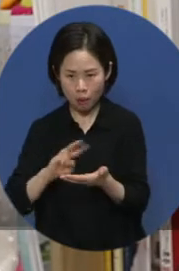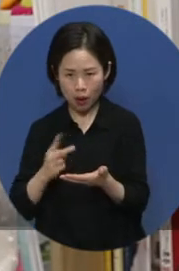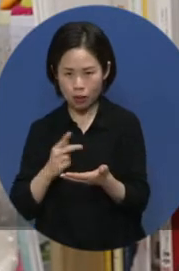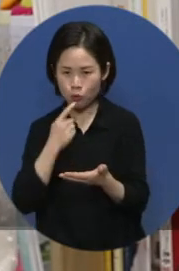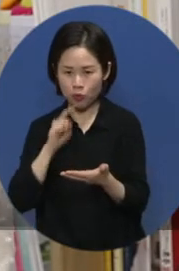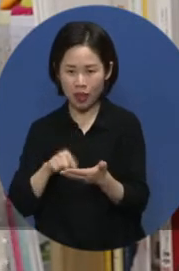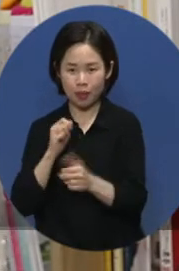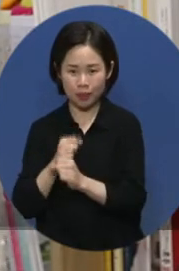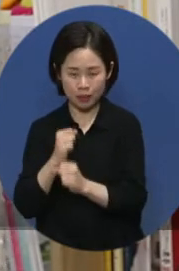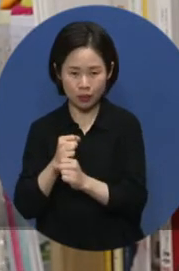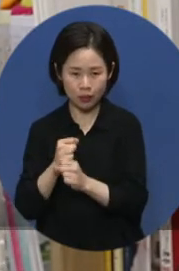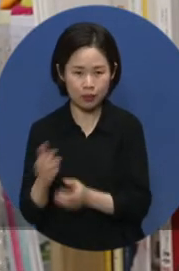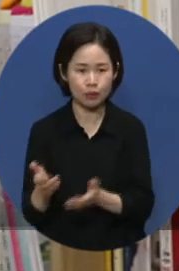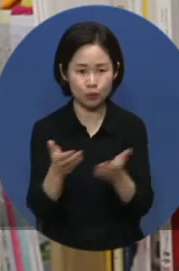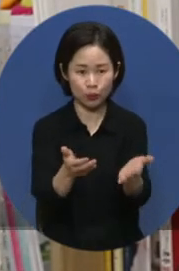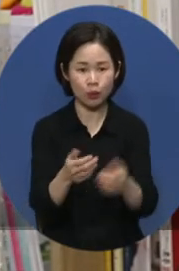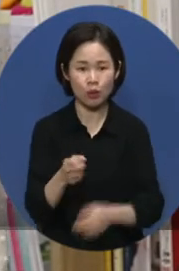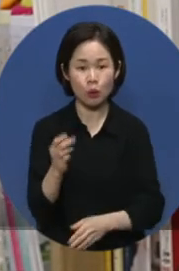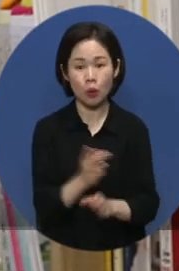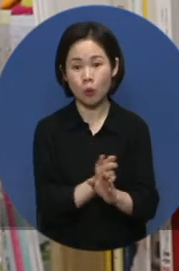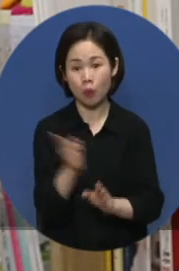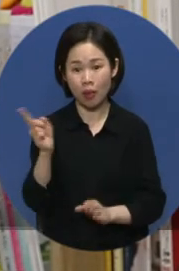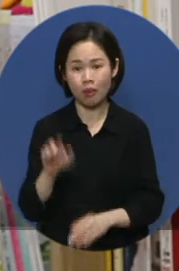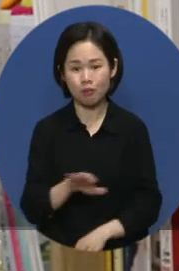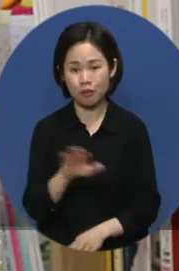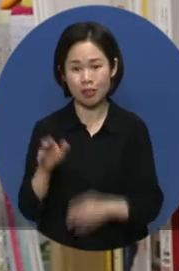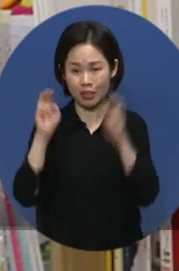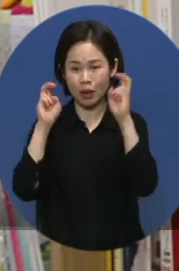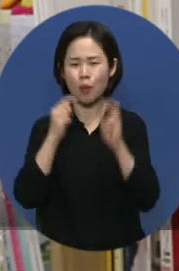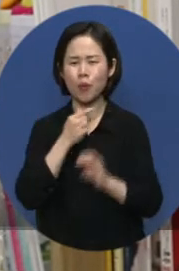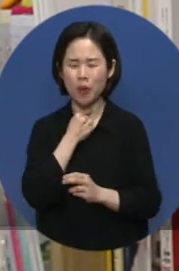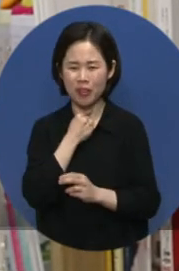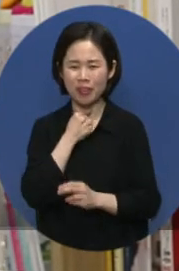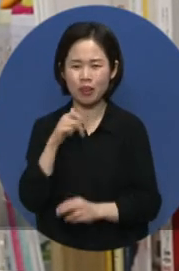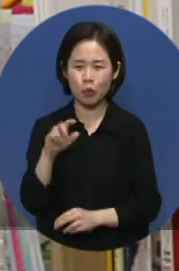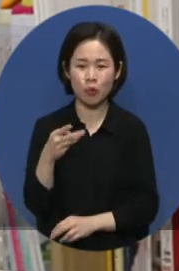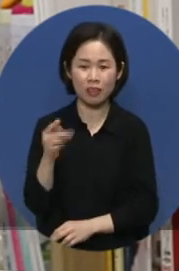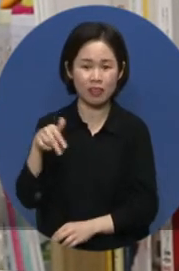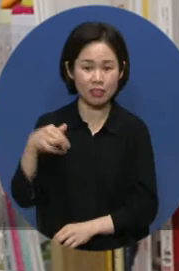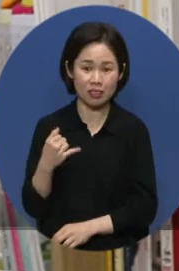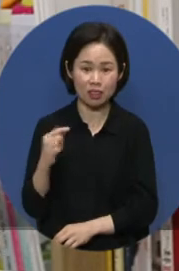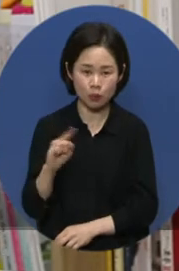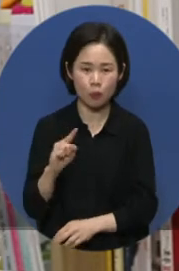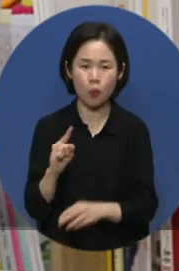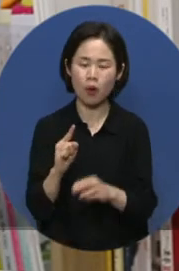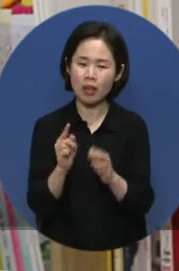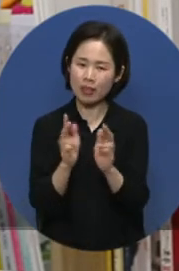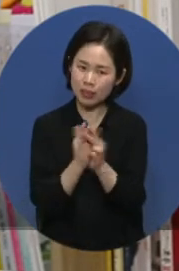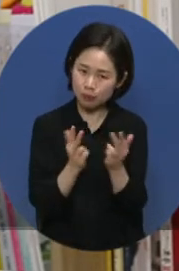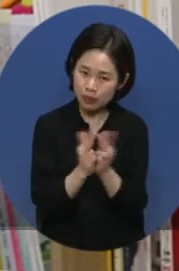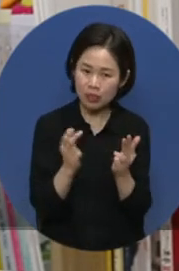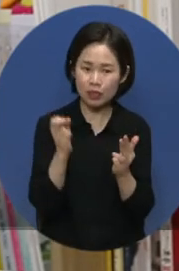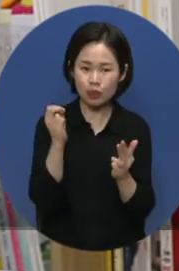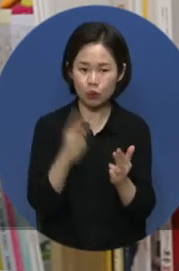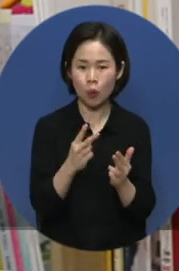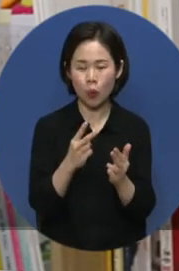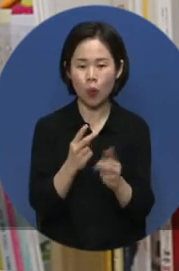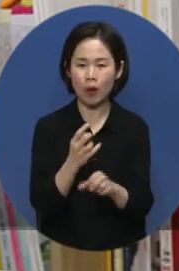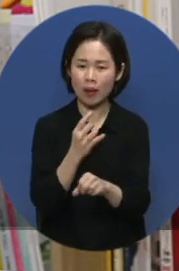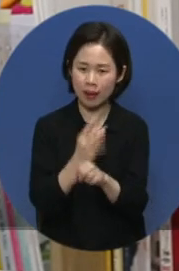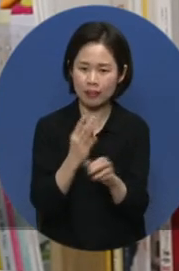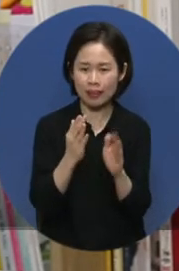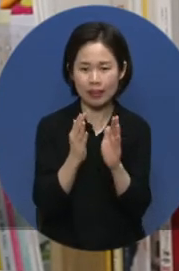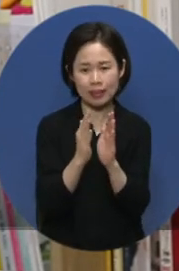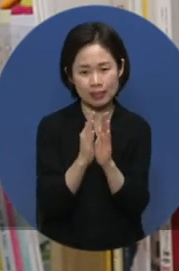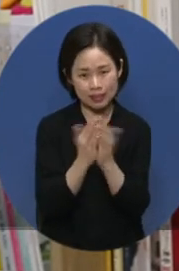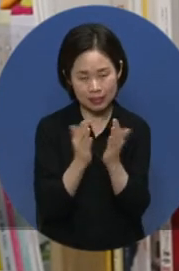그 외에는 이제 저희가 하고 싶은 콘텐츠들이 있어요. 그거를 잡지라든지 혹은 가벼운 브로슈어 아니면 책자,